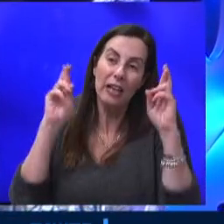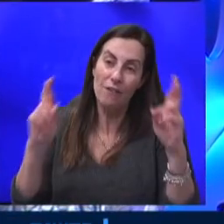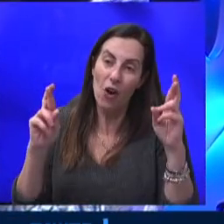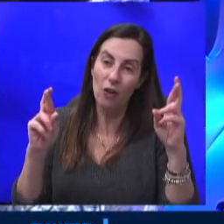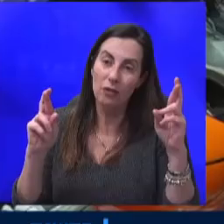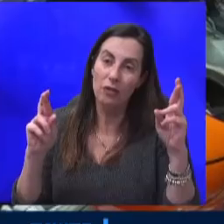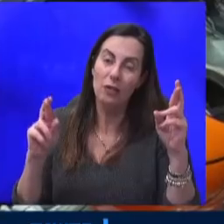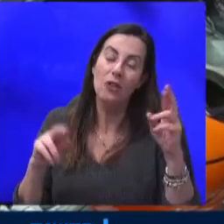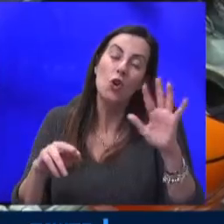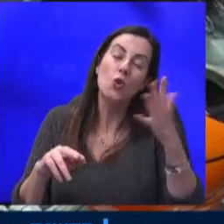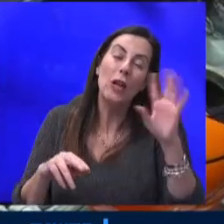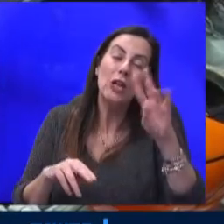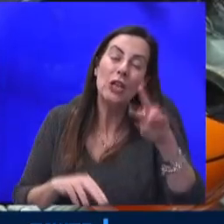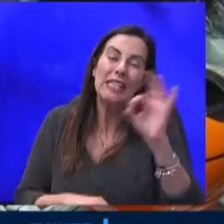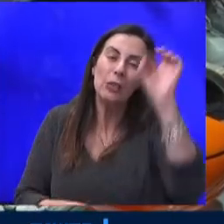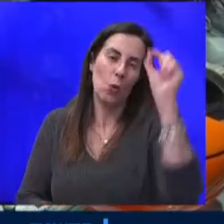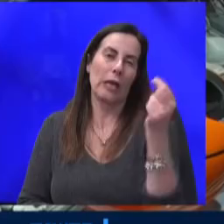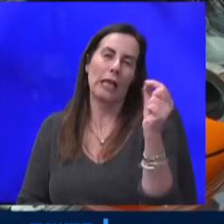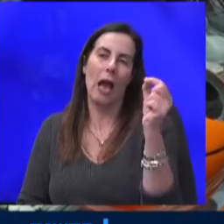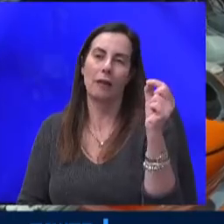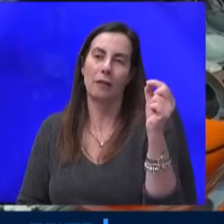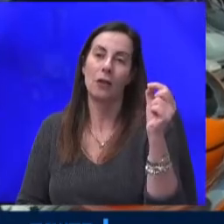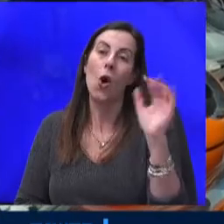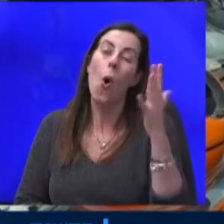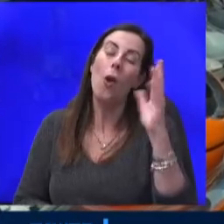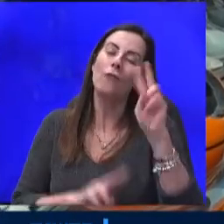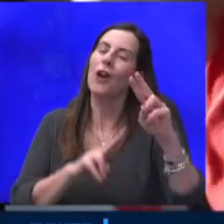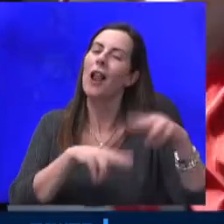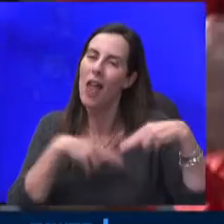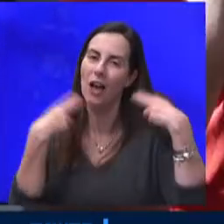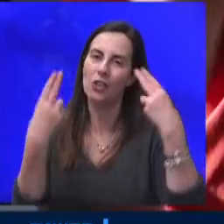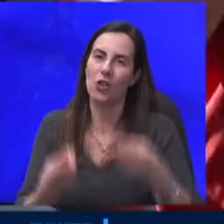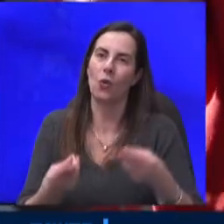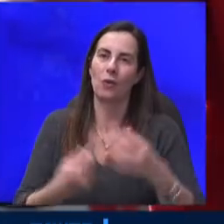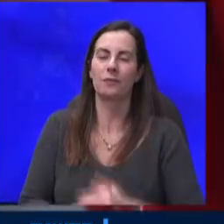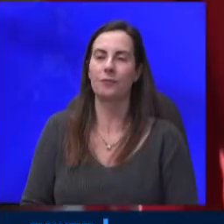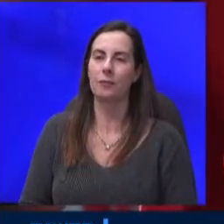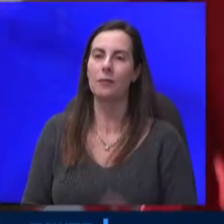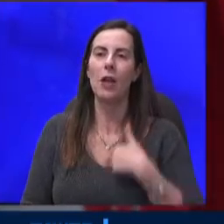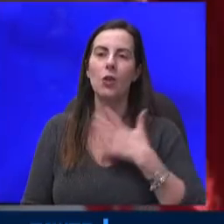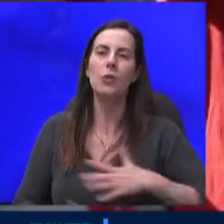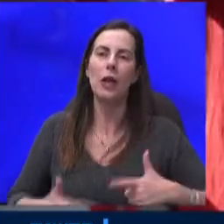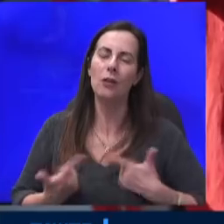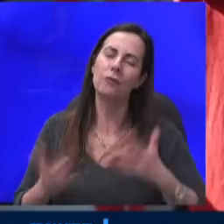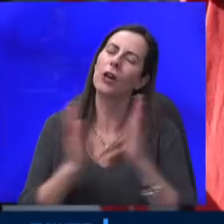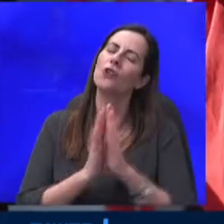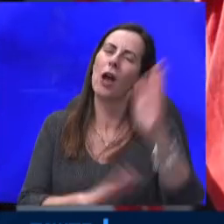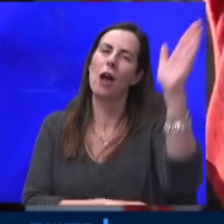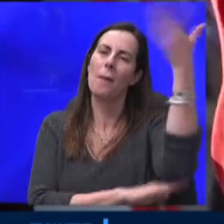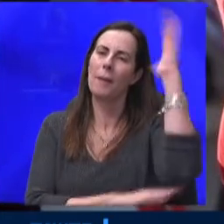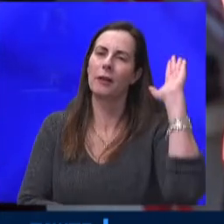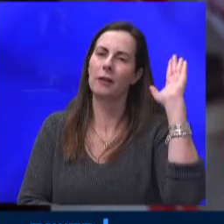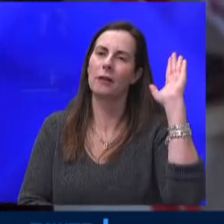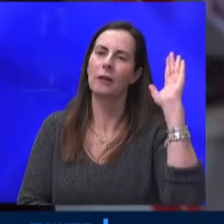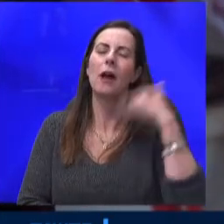עמוק באדמה, כדי שאפשר יהיה להחיות אותו שוב. אני רוצה לחיות בבקשה מהמדינה הזאת, שיהיה